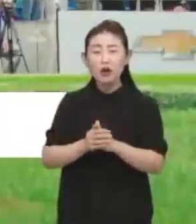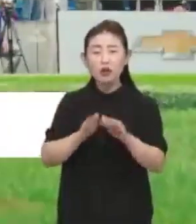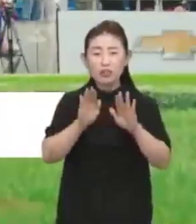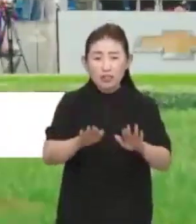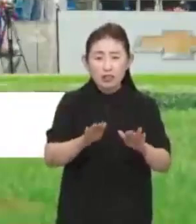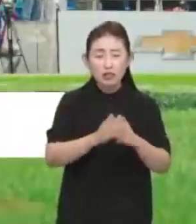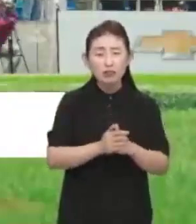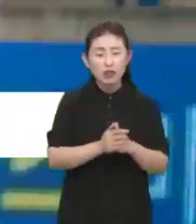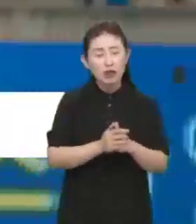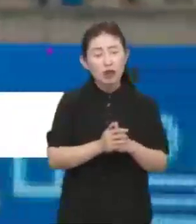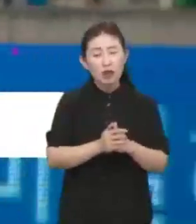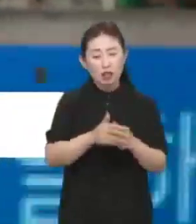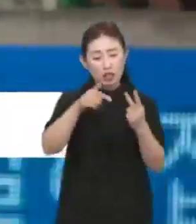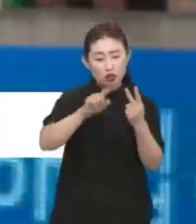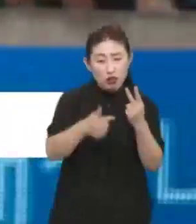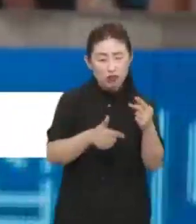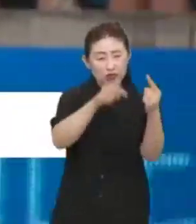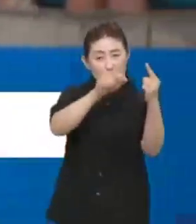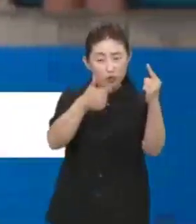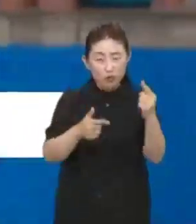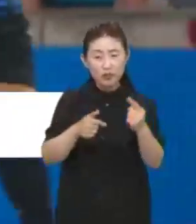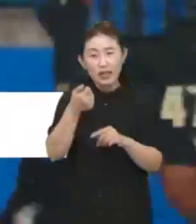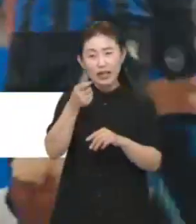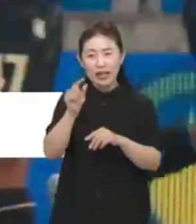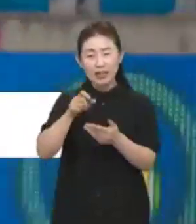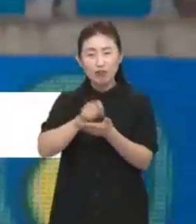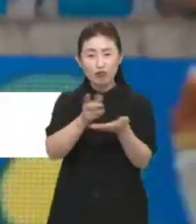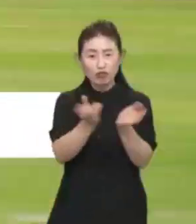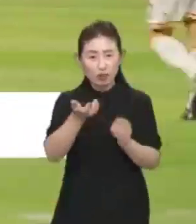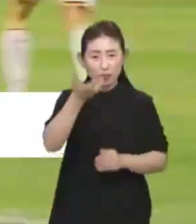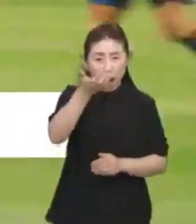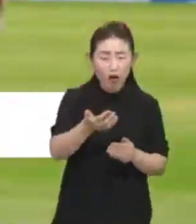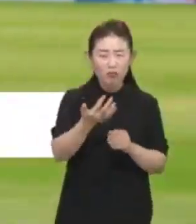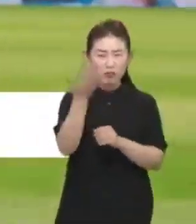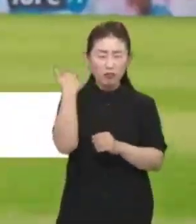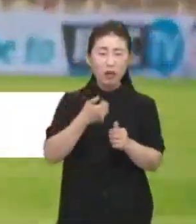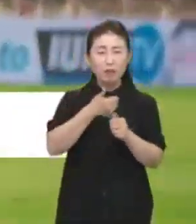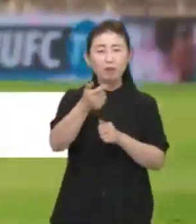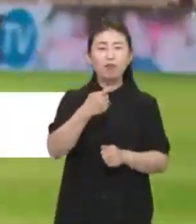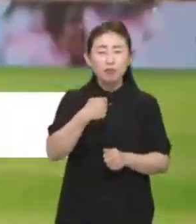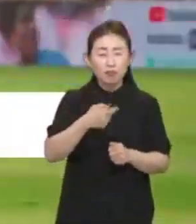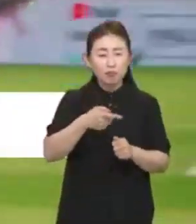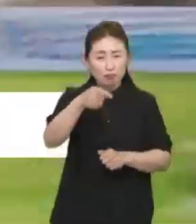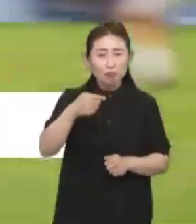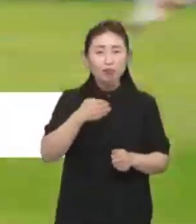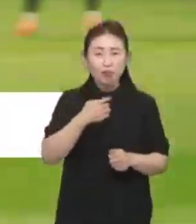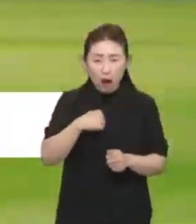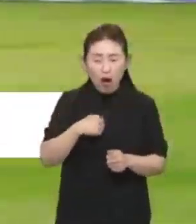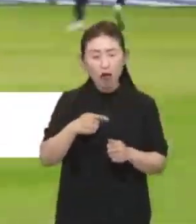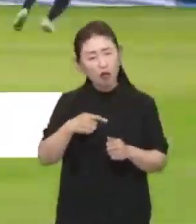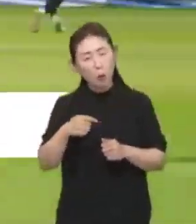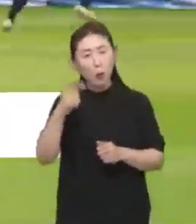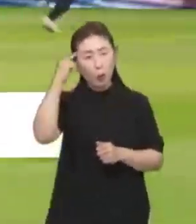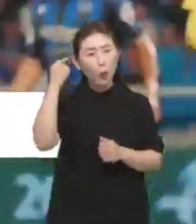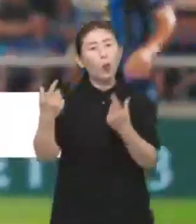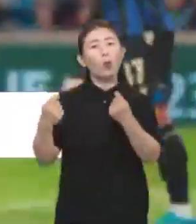된 이전 팀을 신흥 강호로 만들며 지난 시즌 우승까지 일궈 대전 하나시티즌의 야망과 부합한다는